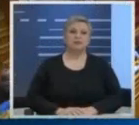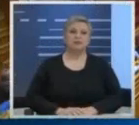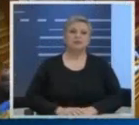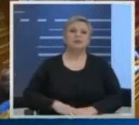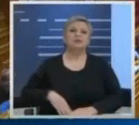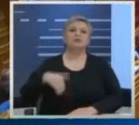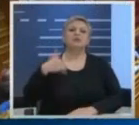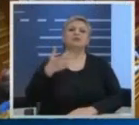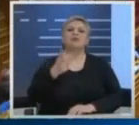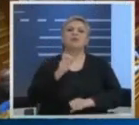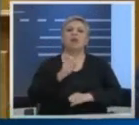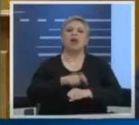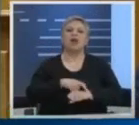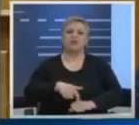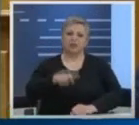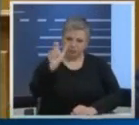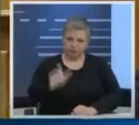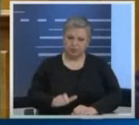Κουνάτε το χέρι προφανώς γιατί